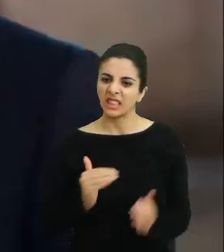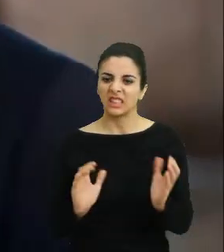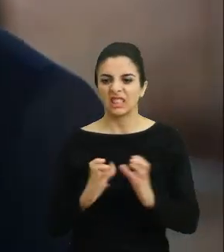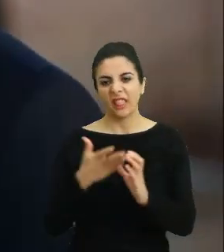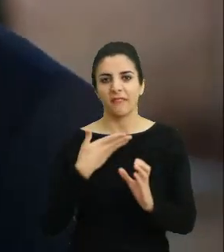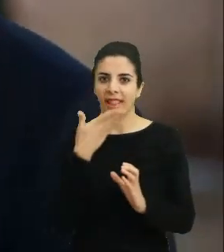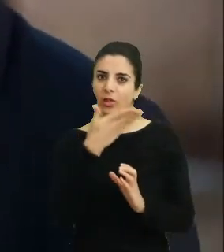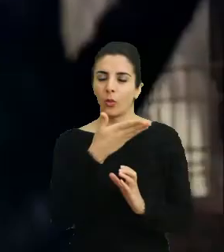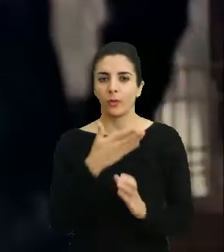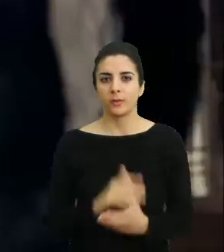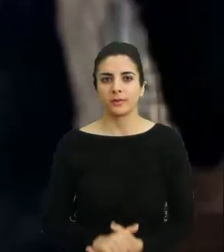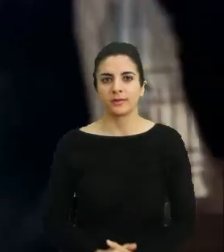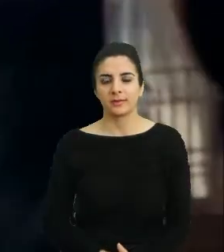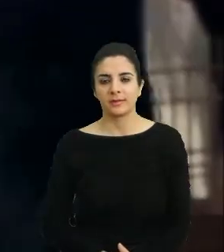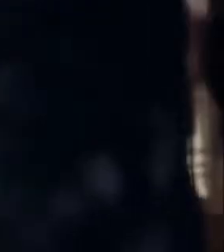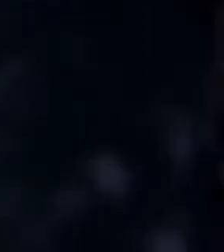gideyim.